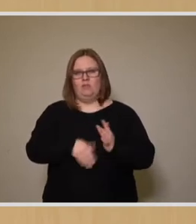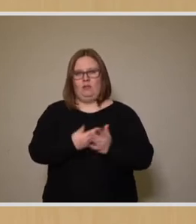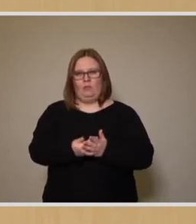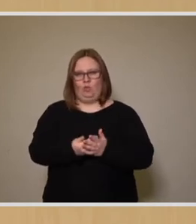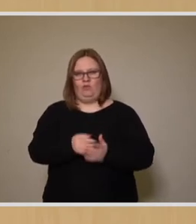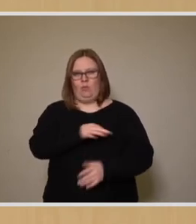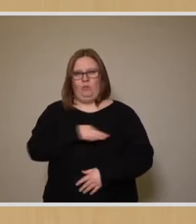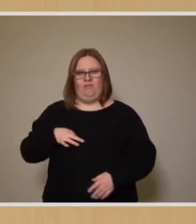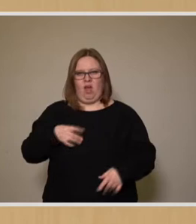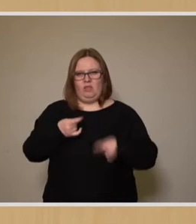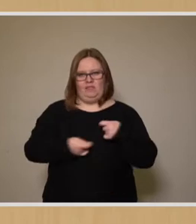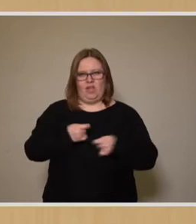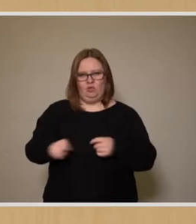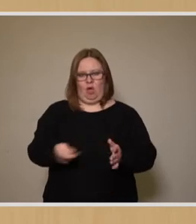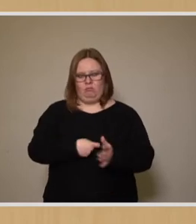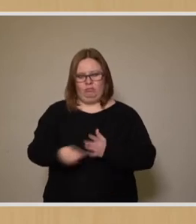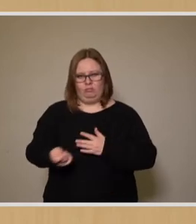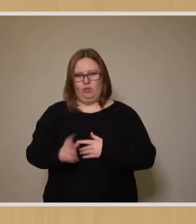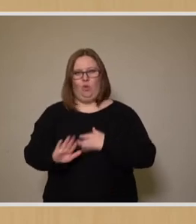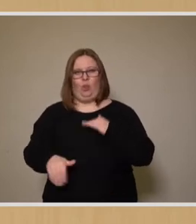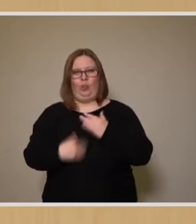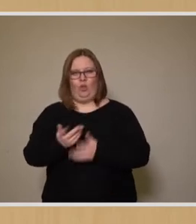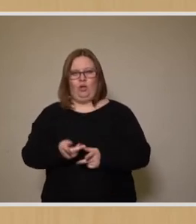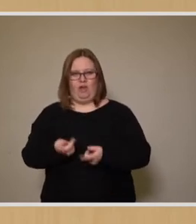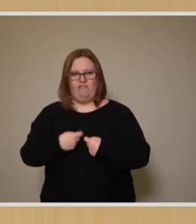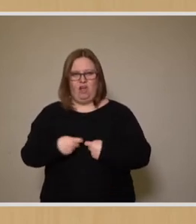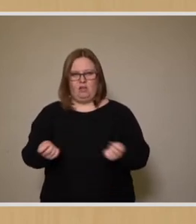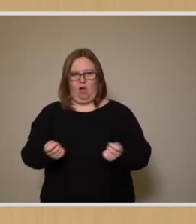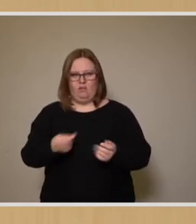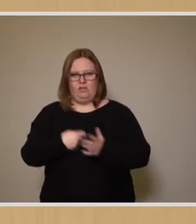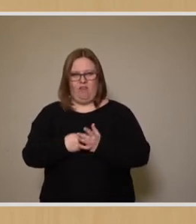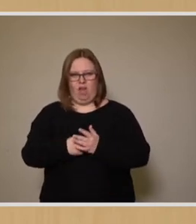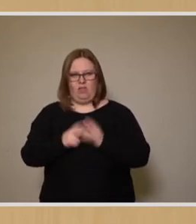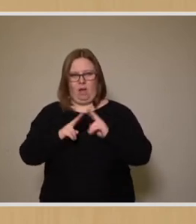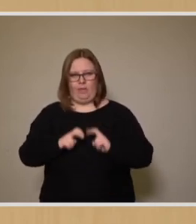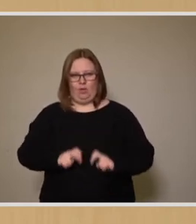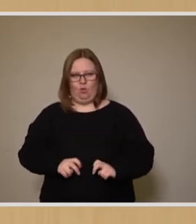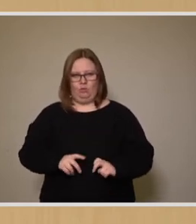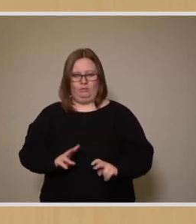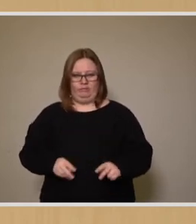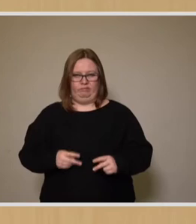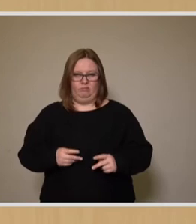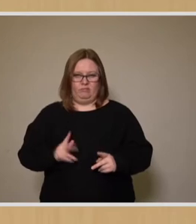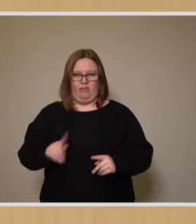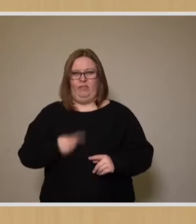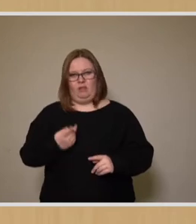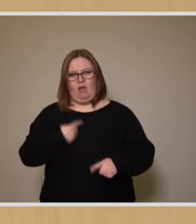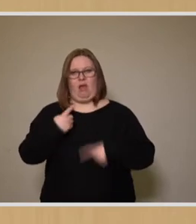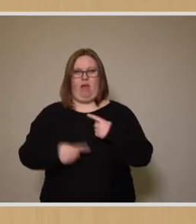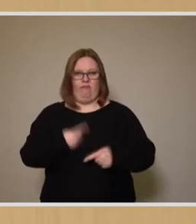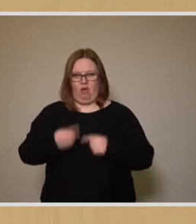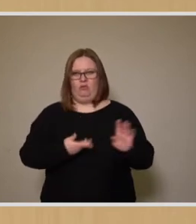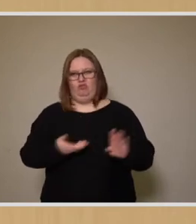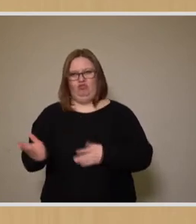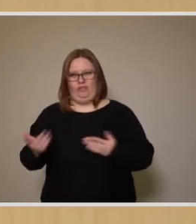des privaten Investors verfällt und eine neue Verkaufswertermittlung notwendig ist, die dieses ganze Verfahren dann wieder ad absurdum